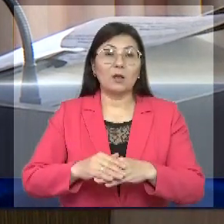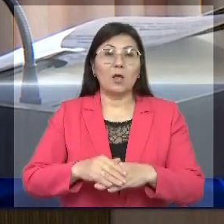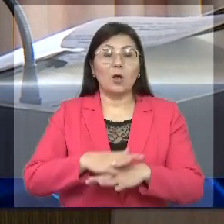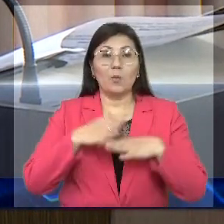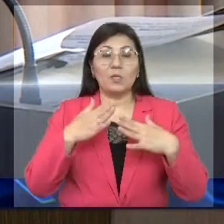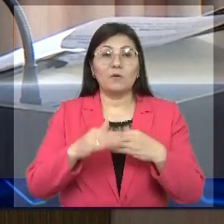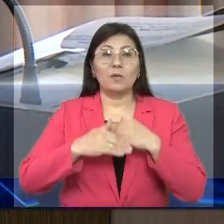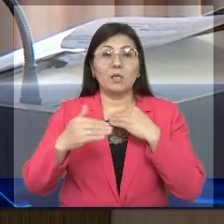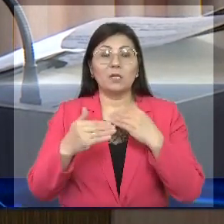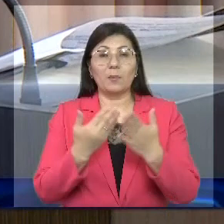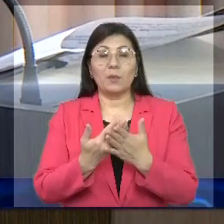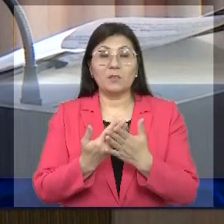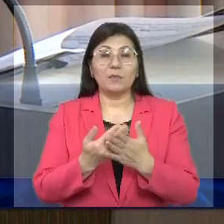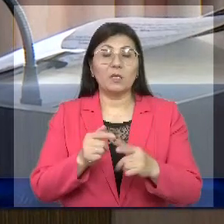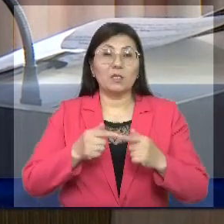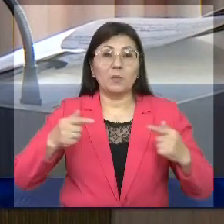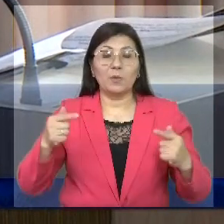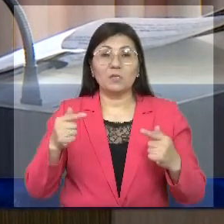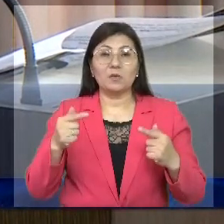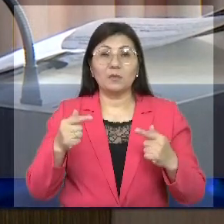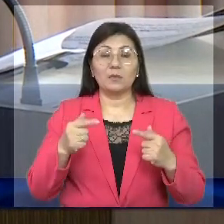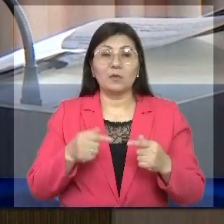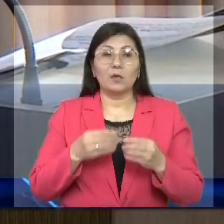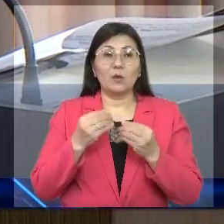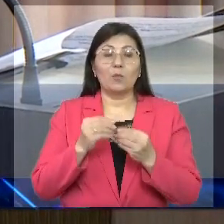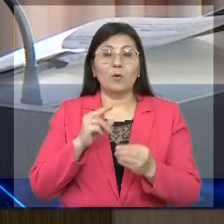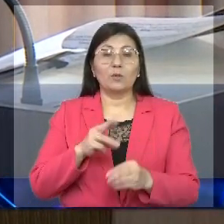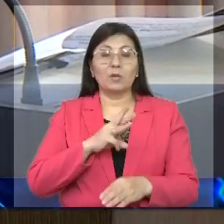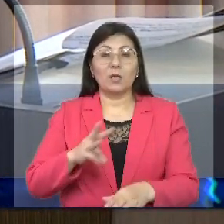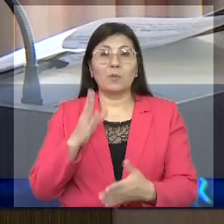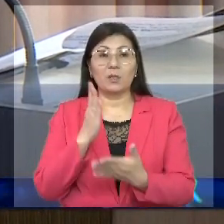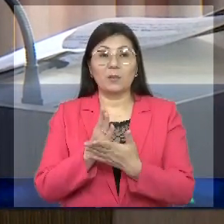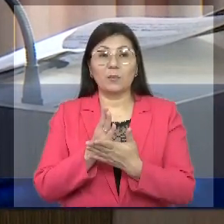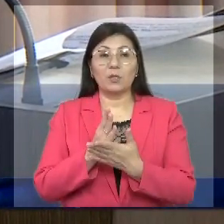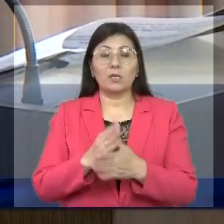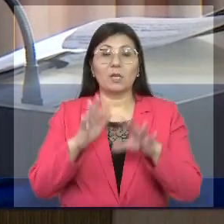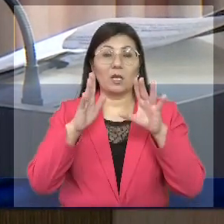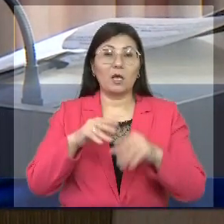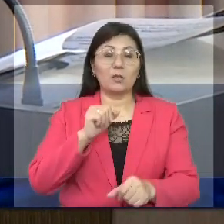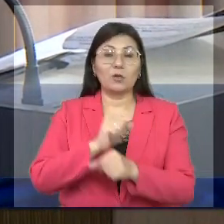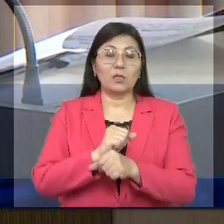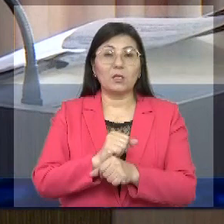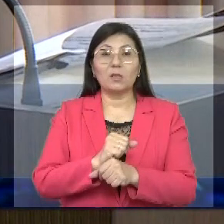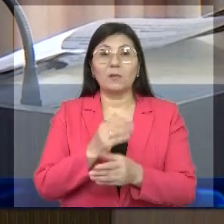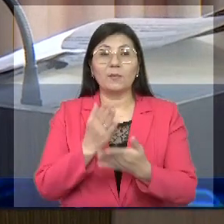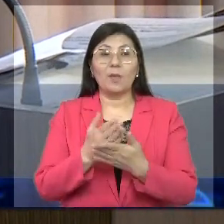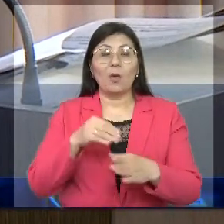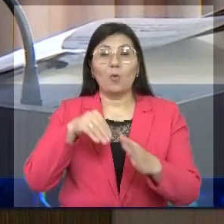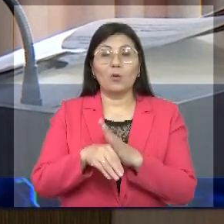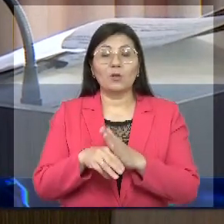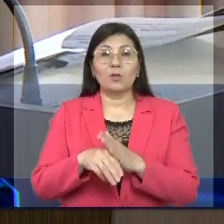15 желтоқсаннан бастап жалпы ұзындығы 10 километр болатын қар ұстайтын құрылғылар орнатылады. Оның ішінде